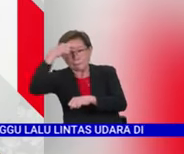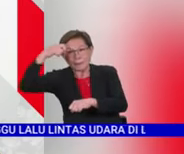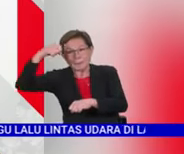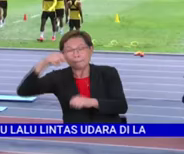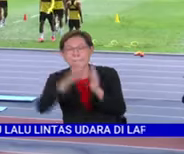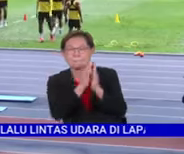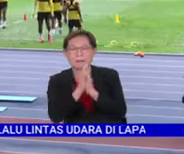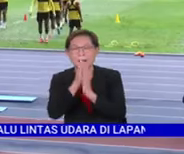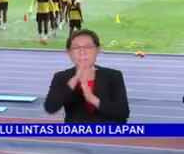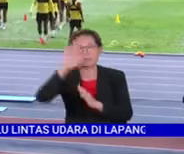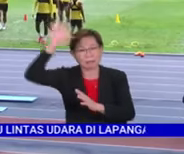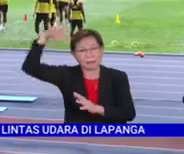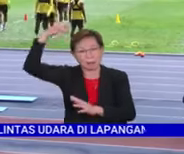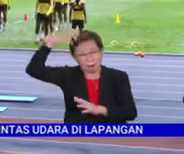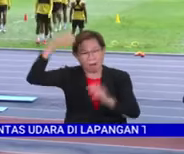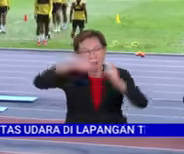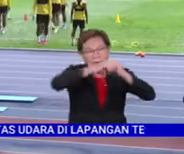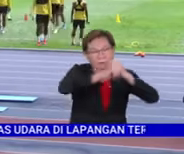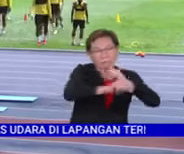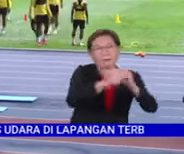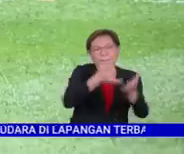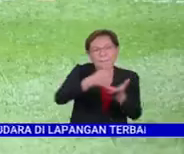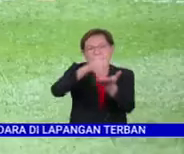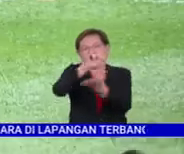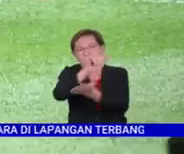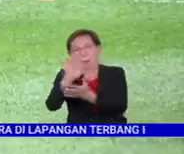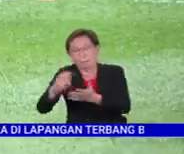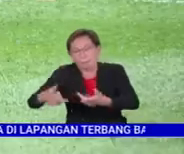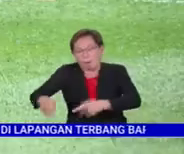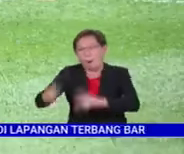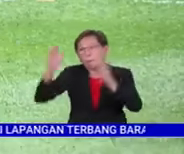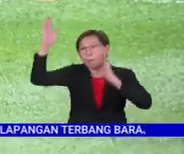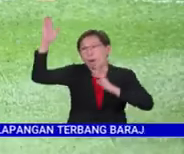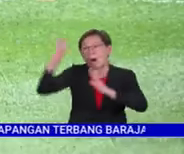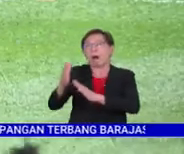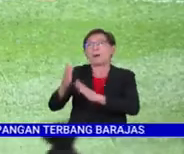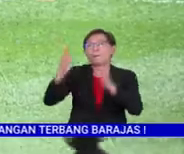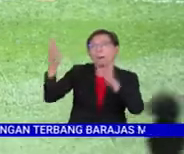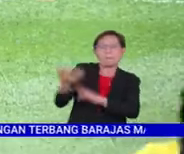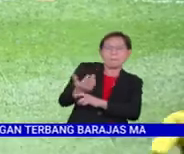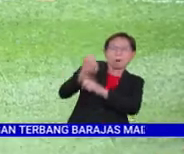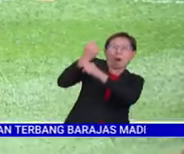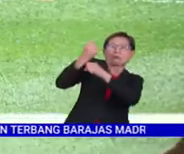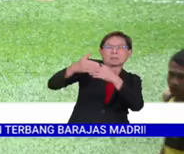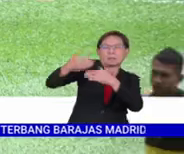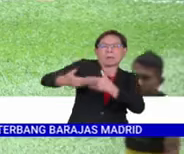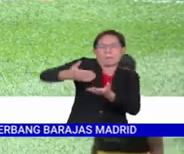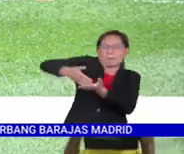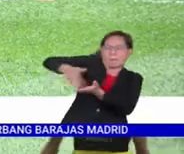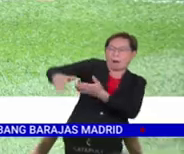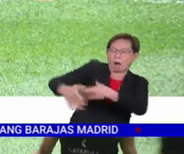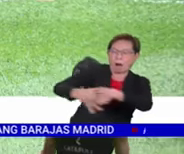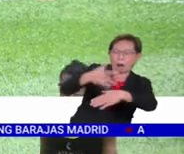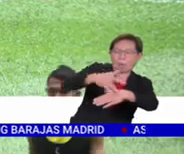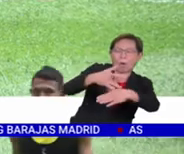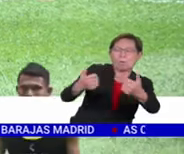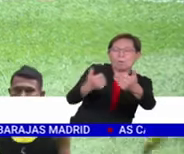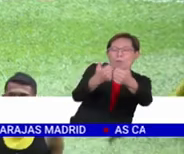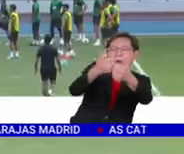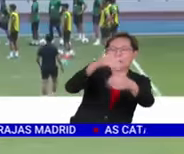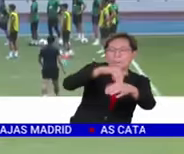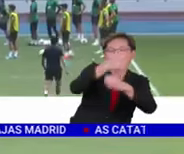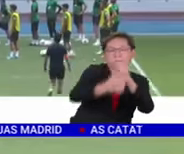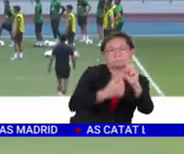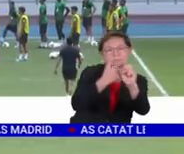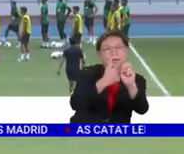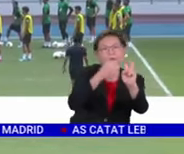Laos. Kempen Piala EFF kali ini peluang buat Malaysia menebus kekecewaan selepas tersingkir awal dari kejohanan itu pada